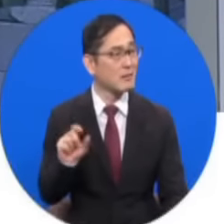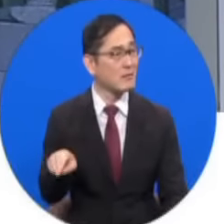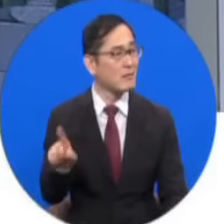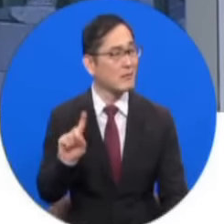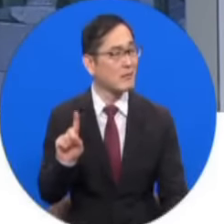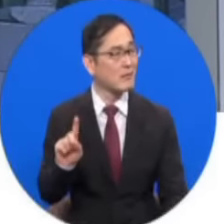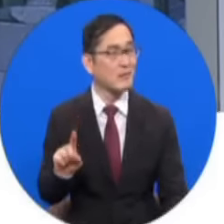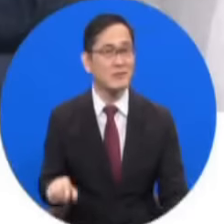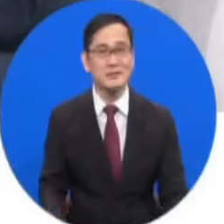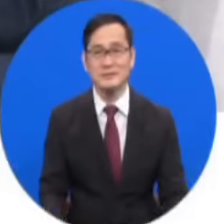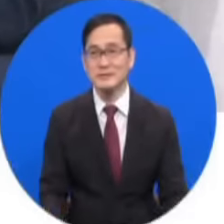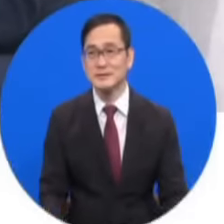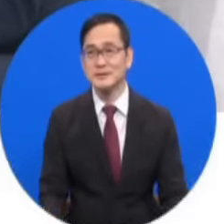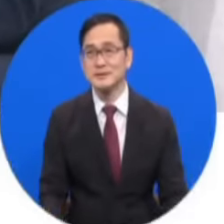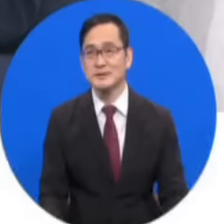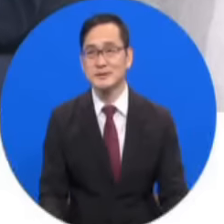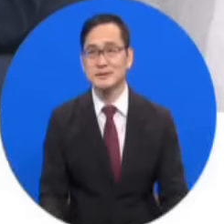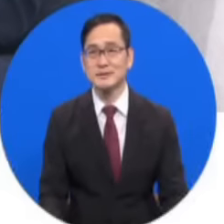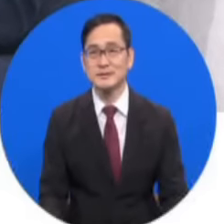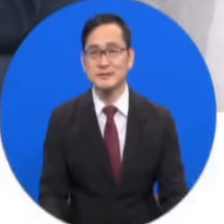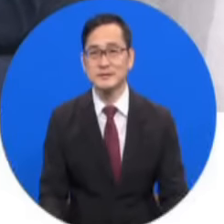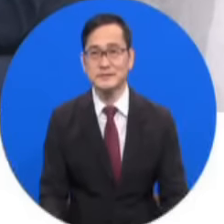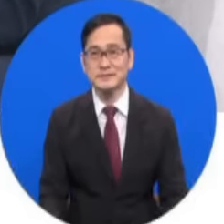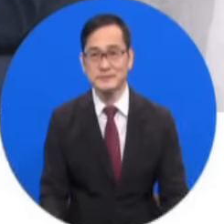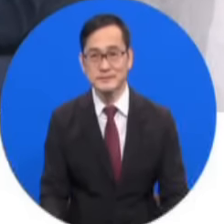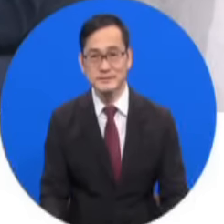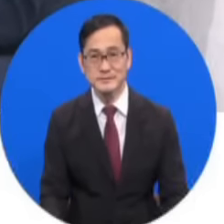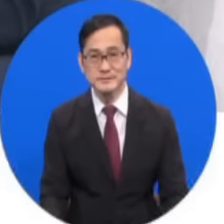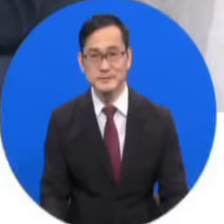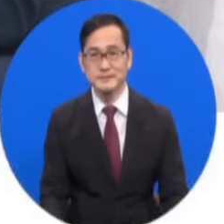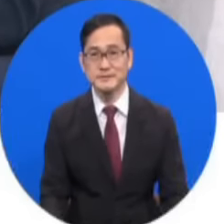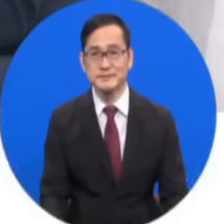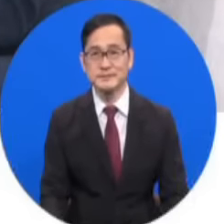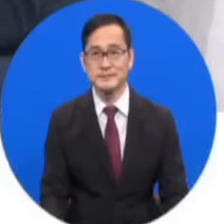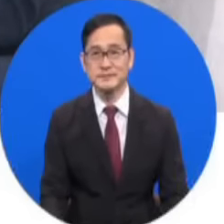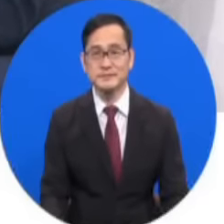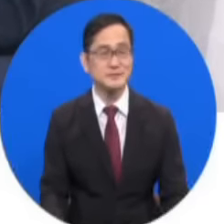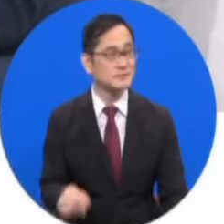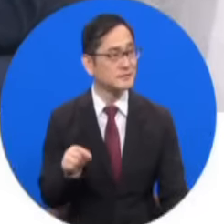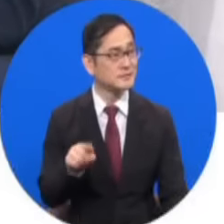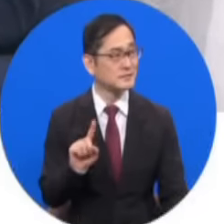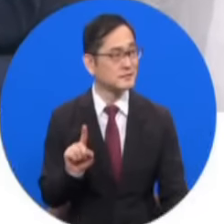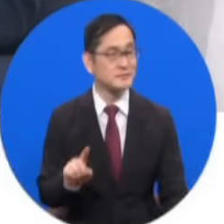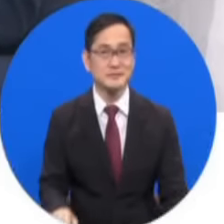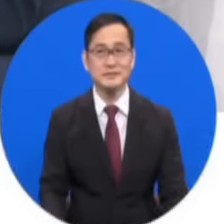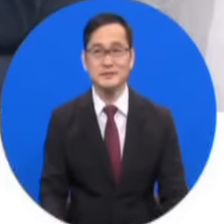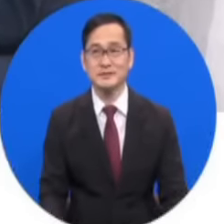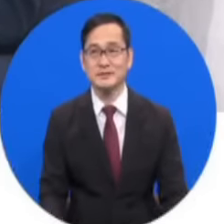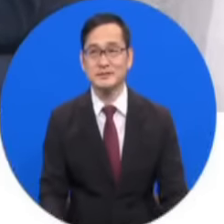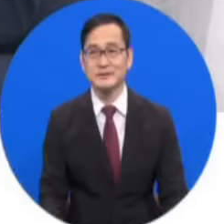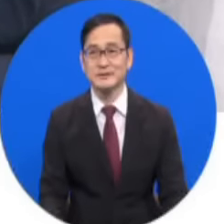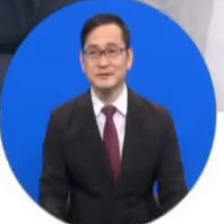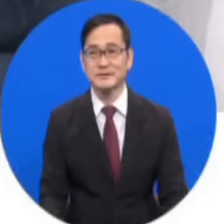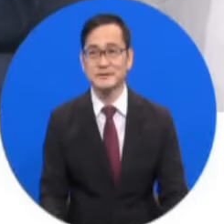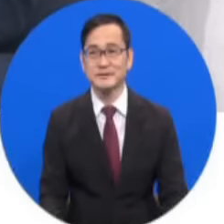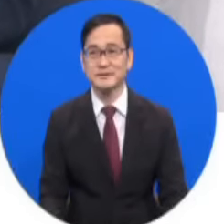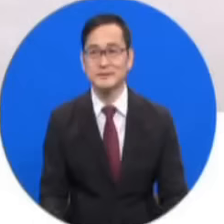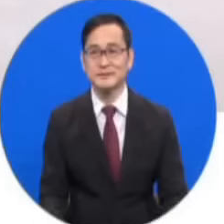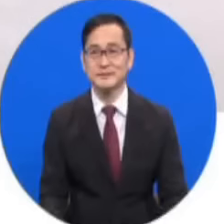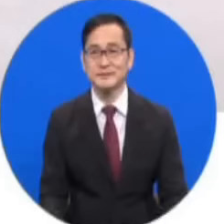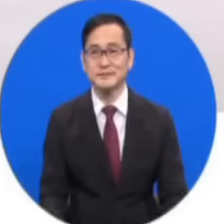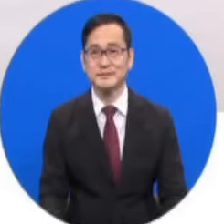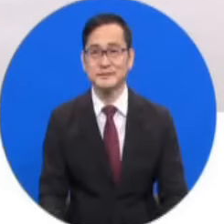대표보다 부동산 자산이 훨씬 더 몇배나 더 많은 건데 하는 자산이 많은 건가요 글쎄요 그건 확인해 봐야 되겠지만이